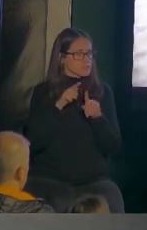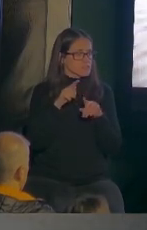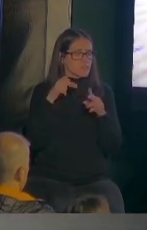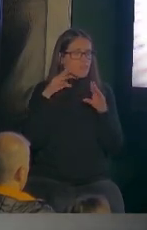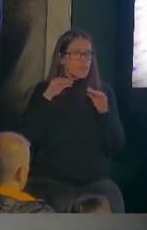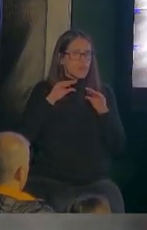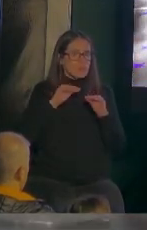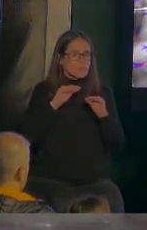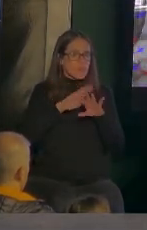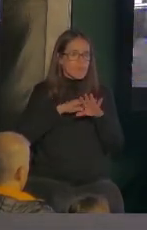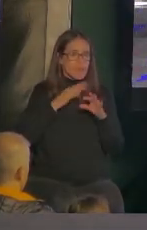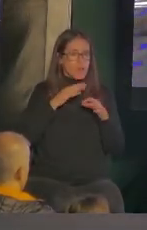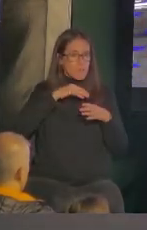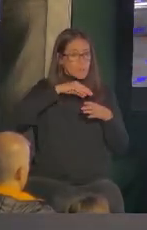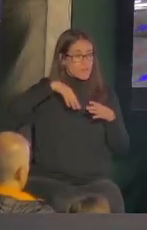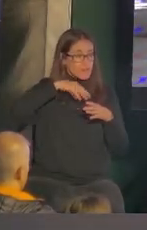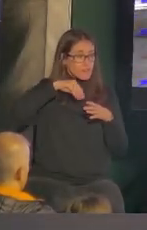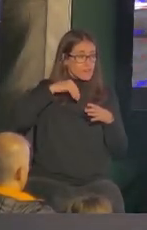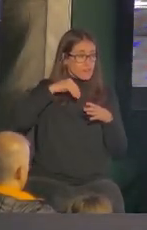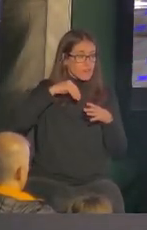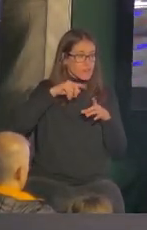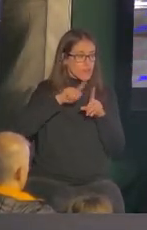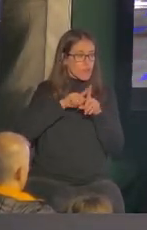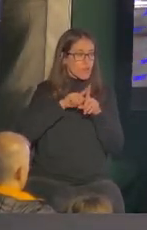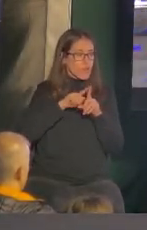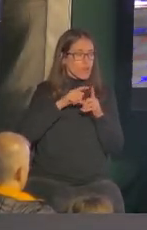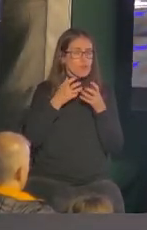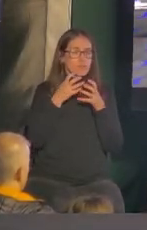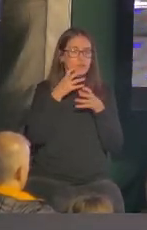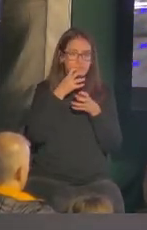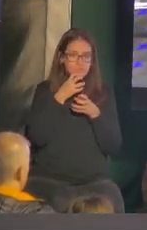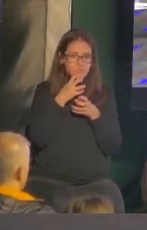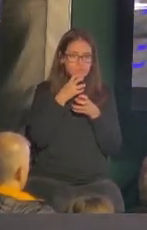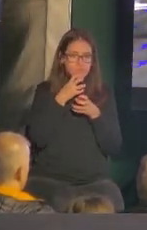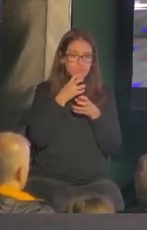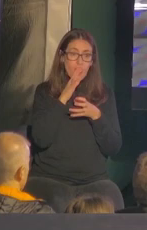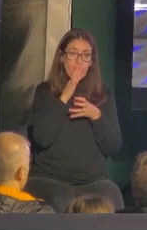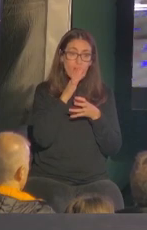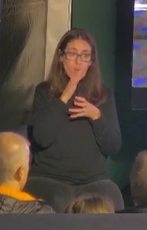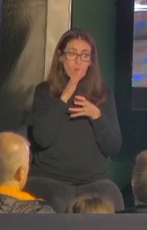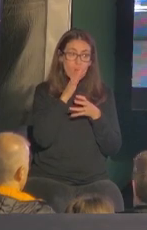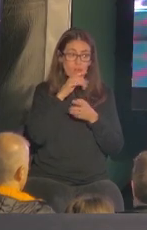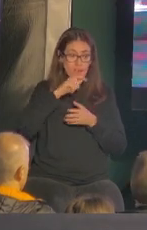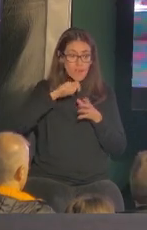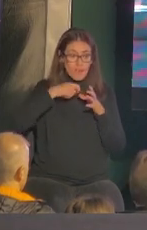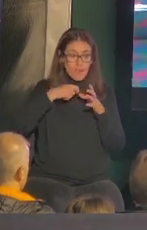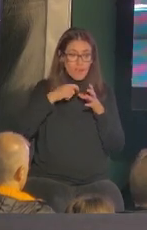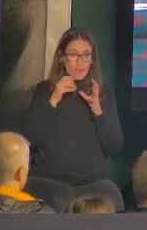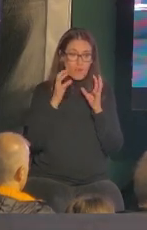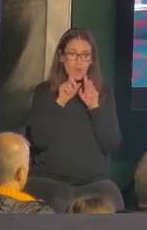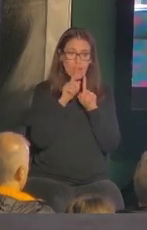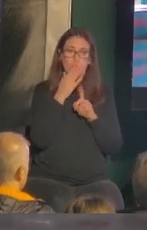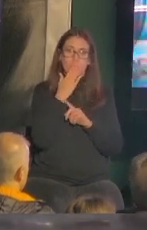els merengues, és perquè ens aguantin o ens retinguin tota aquesta aigua que hi ha en una clara, en aquest